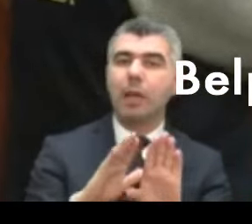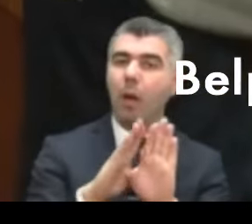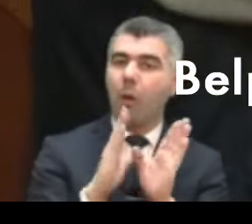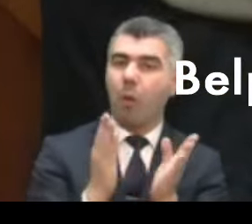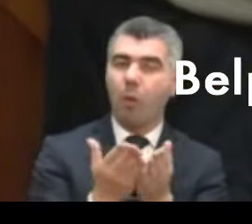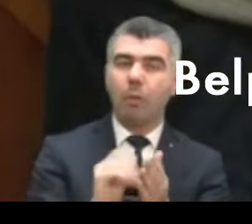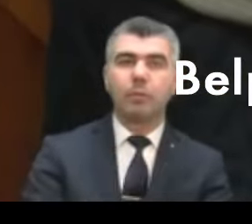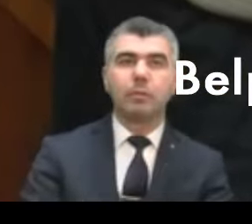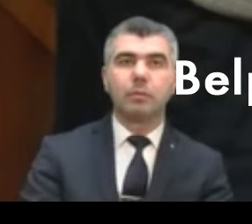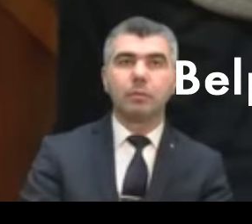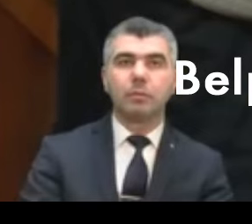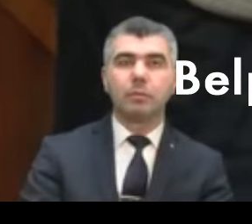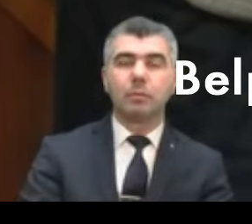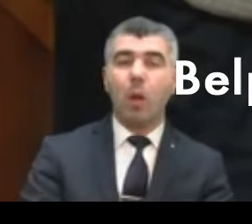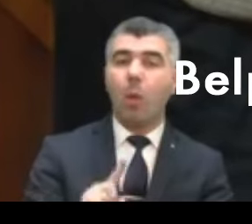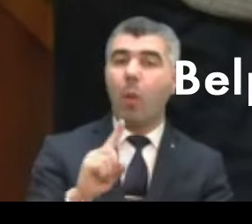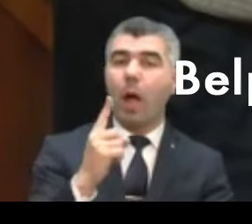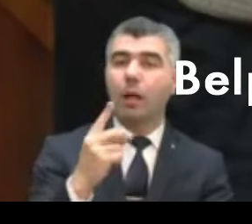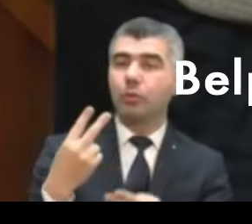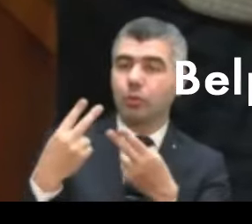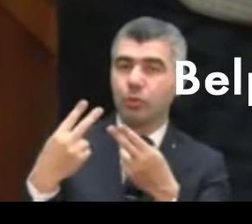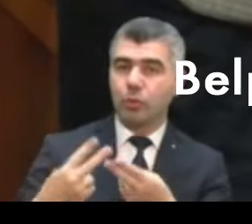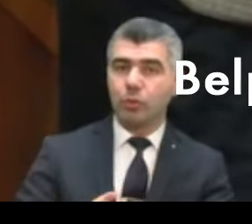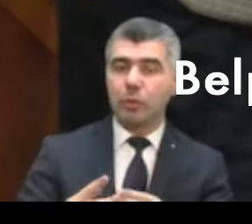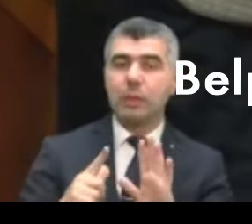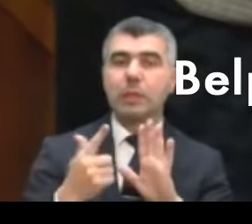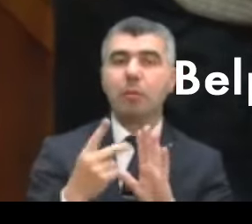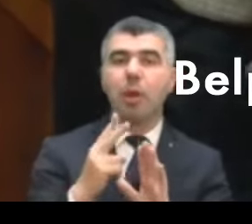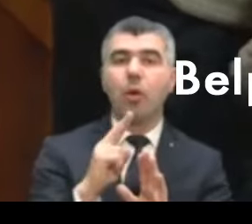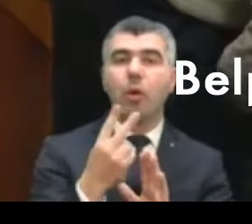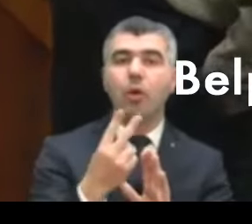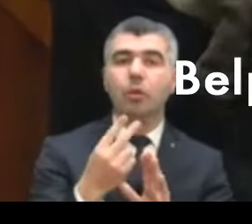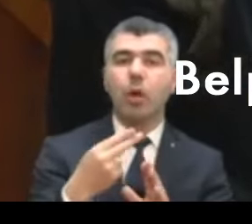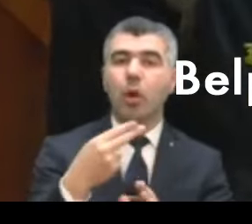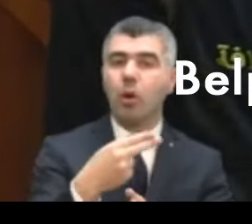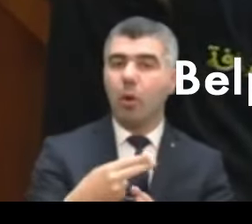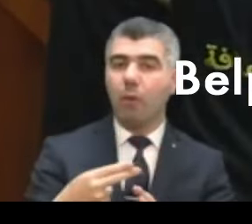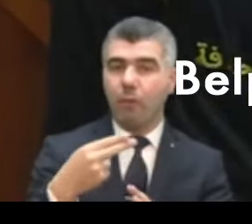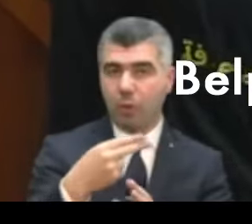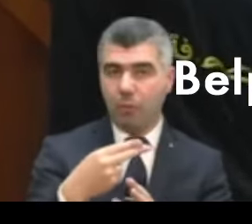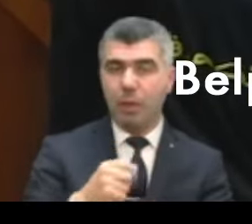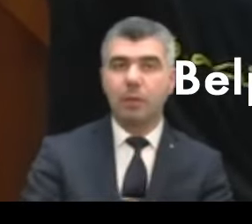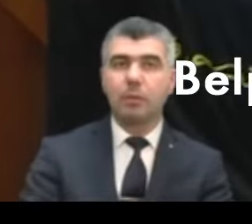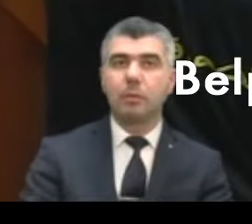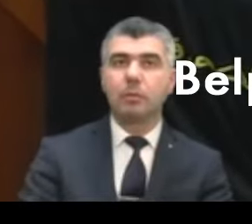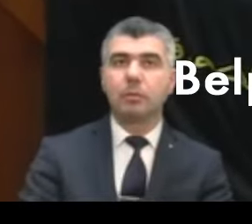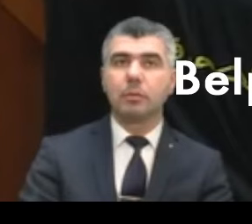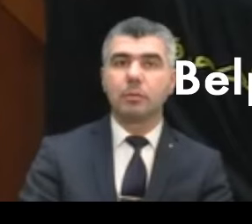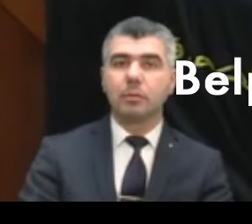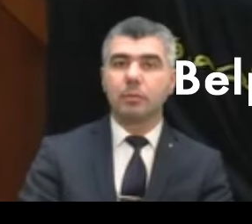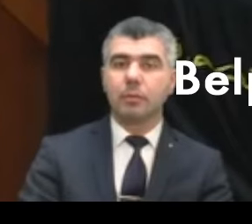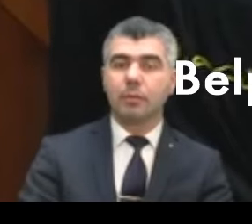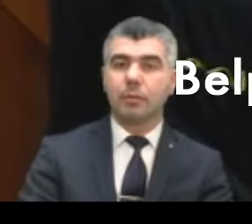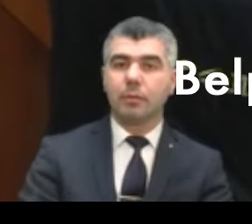لكن جاء مره واحده يوم 27 نبر وهذا فيه